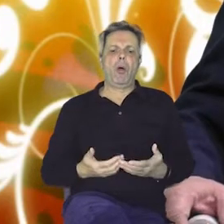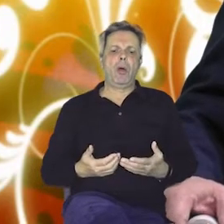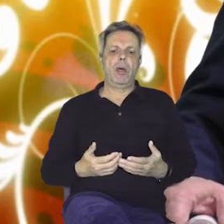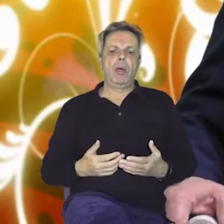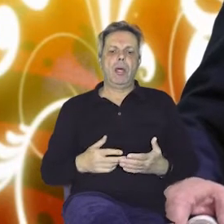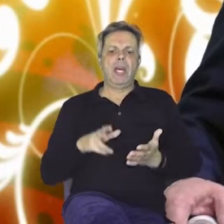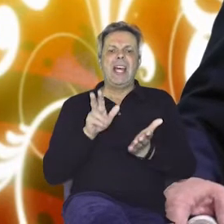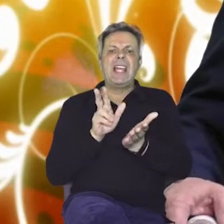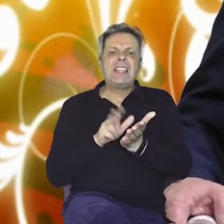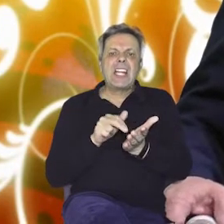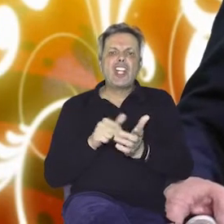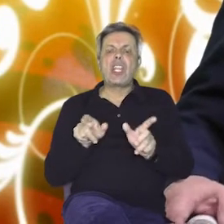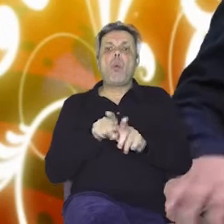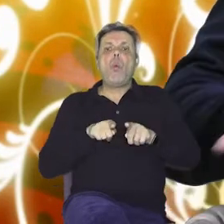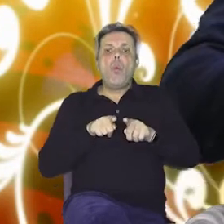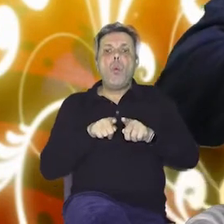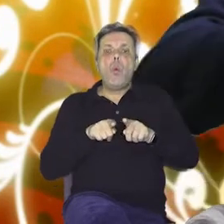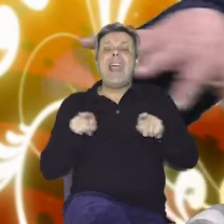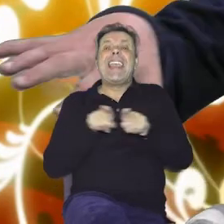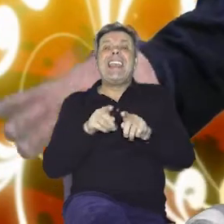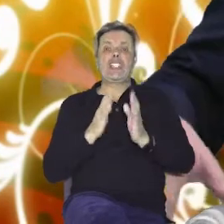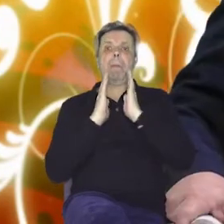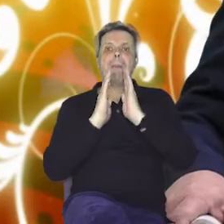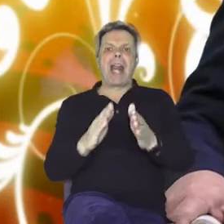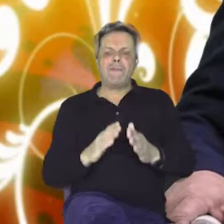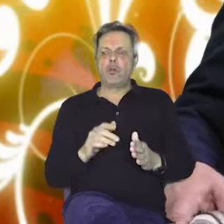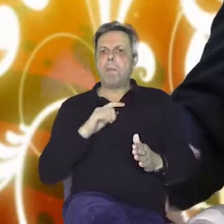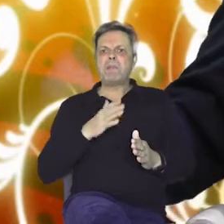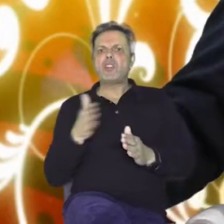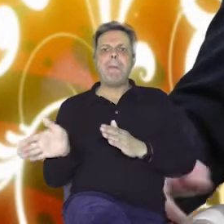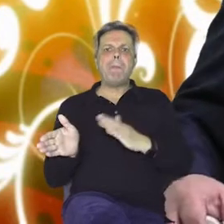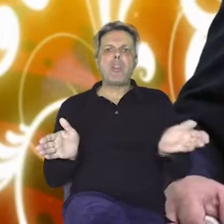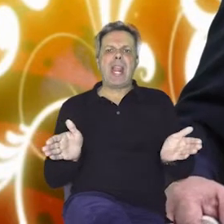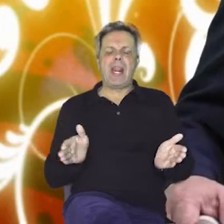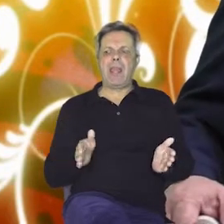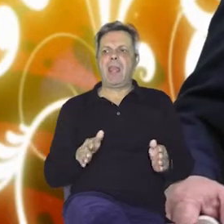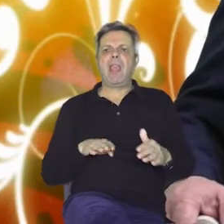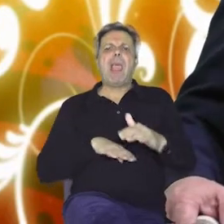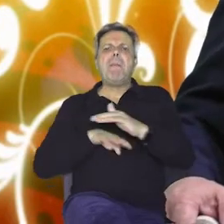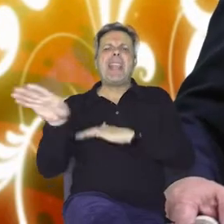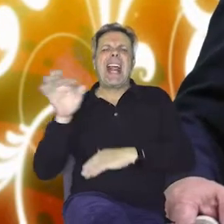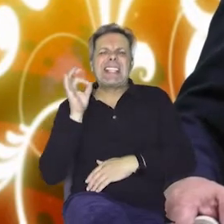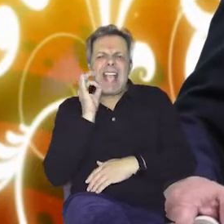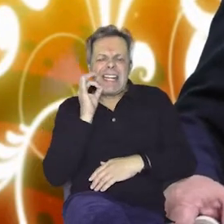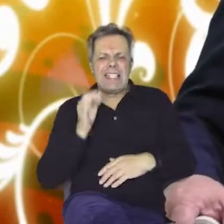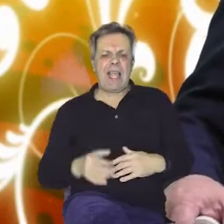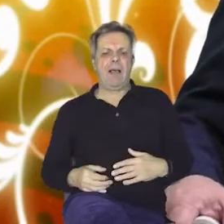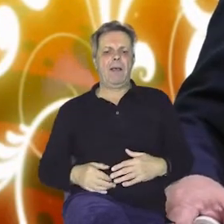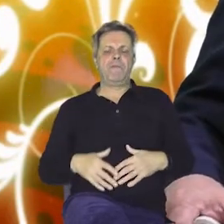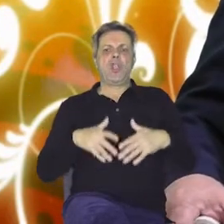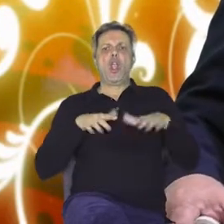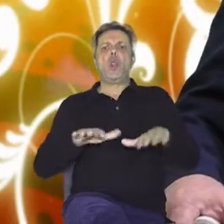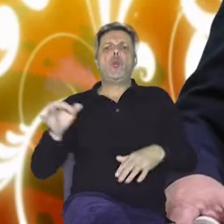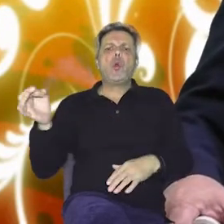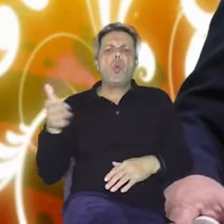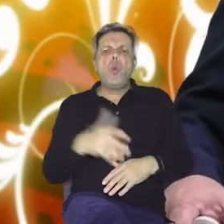trčati u istom pravcu, nego smo se nekako podijelili. Migrantska kriza, ljudi umiru, vode